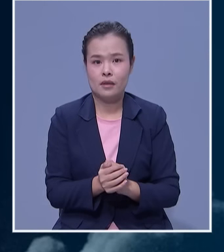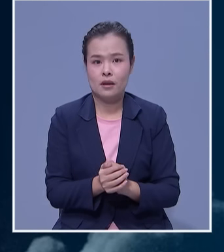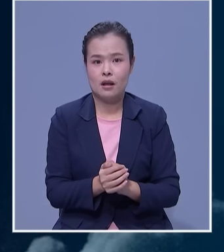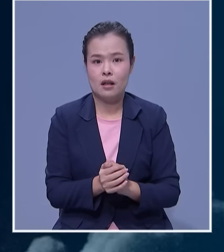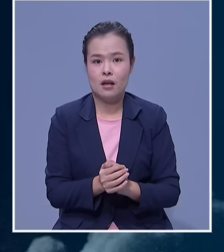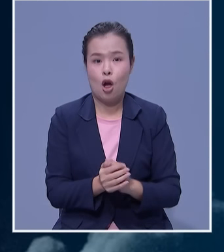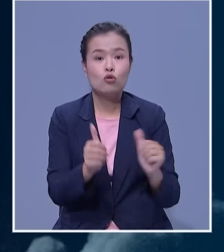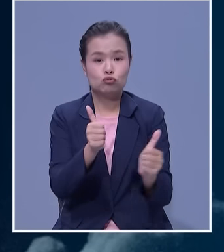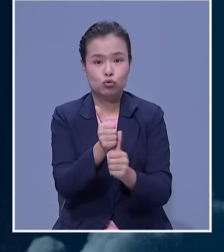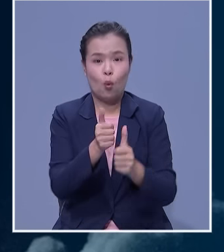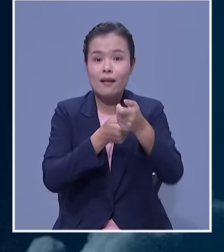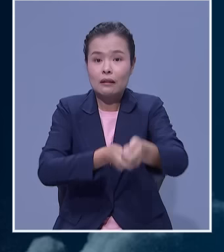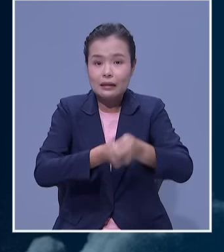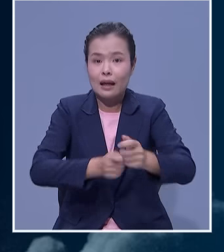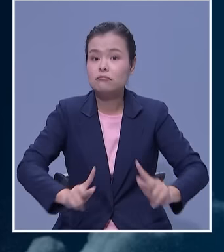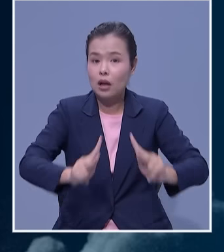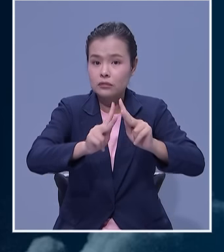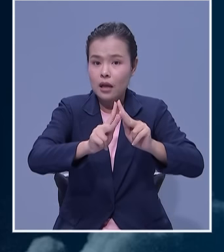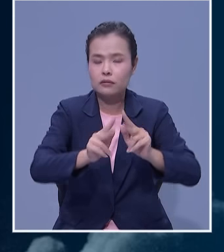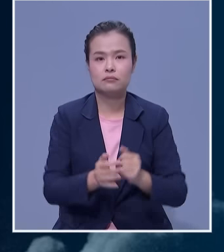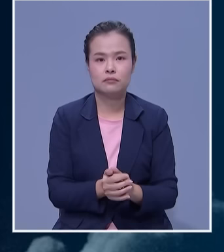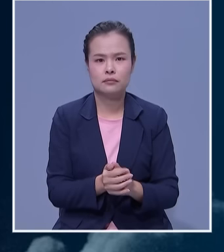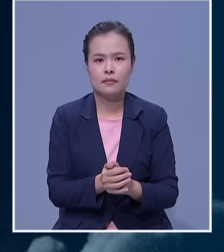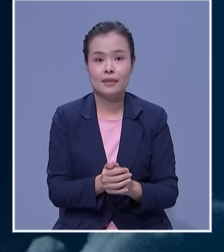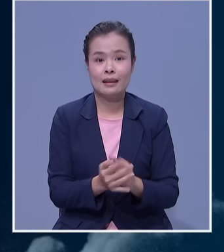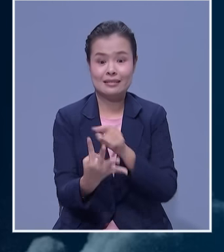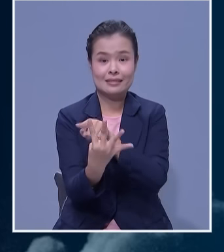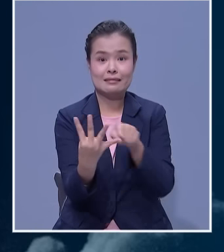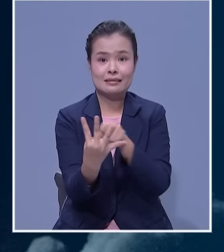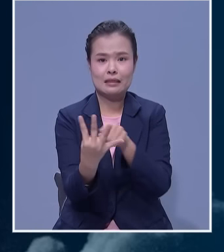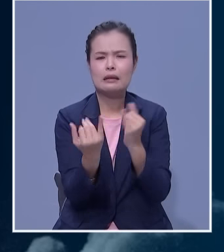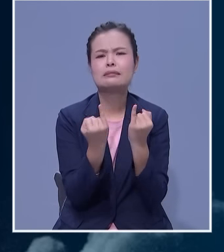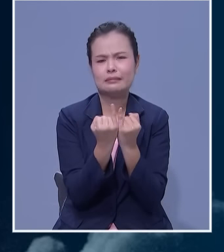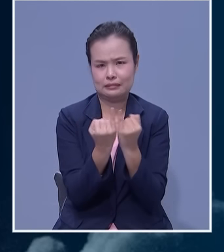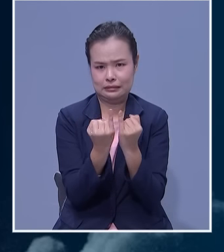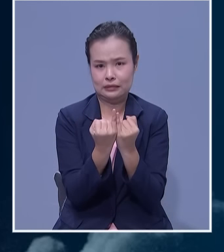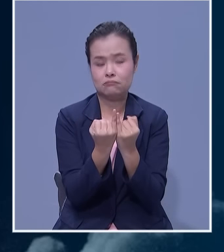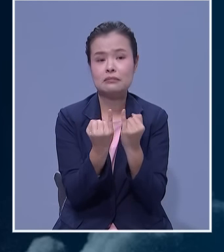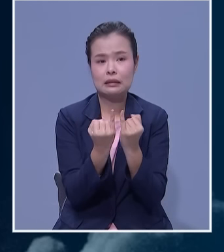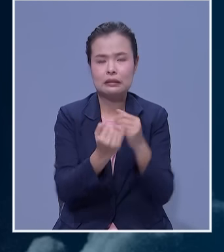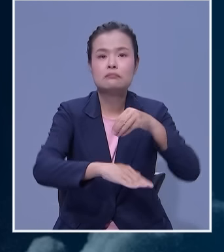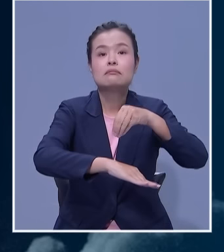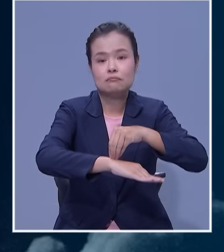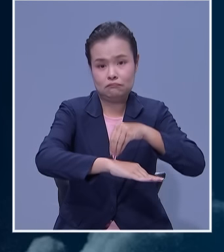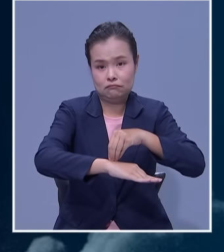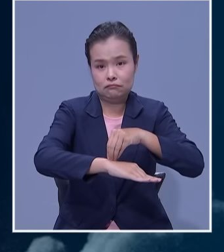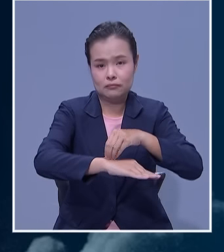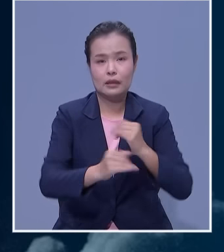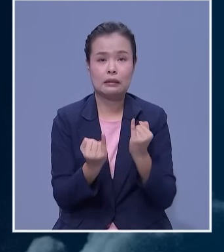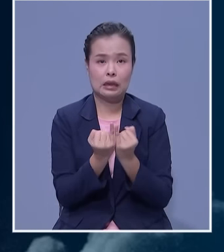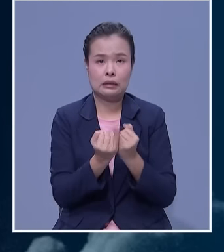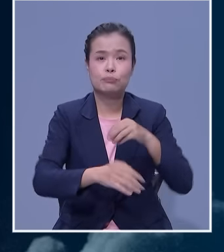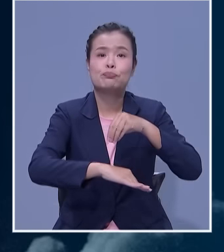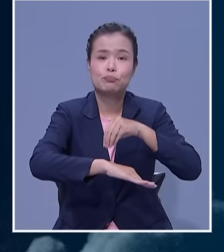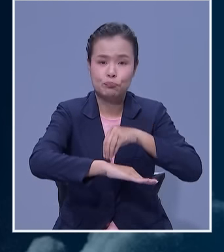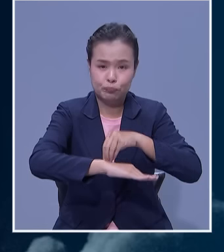รัฐมนตรีช่วยว่าการกระทรวงเกษตรเนี่ยพอหลายคนดูหน้า่าตาก็คือคนสนิทใช่ทางฝั่งของบิ๊กป้อมนะออเป็นคนสนิทของลู